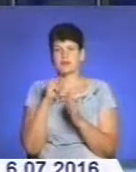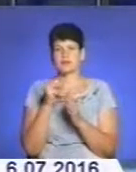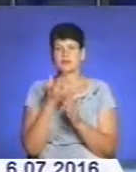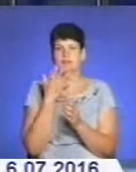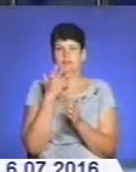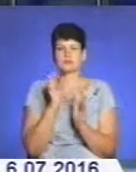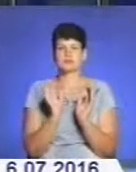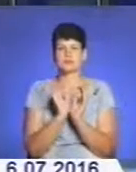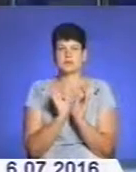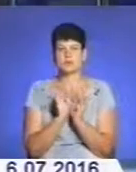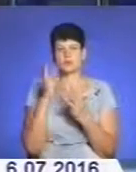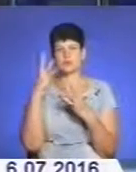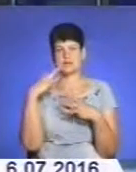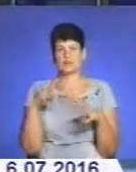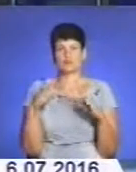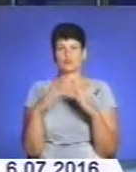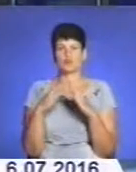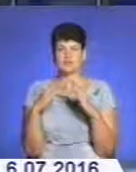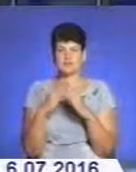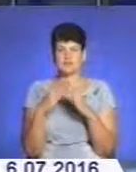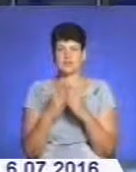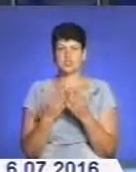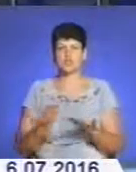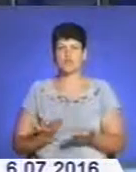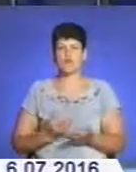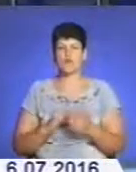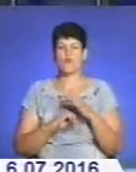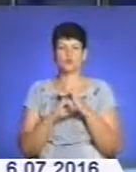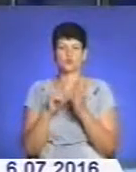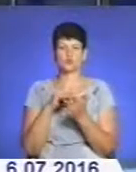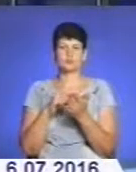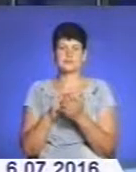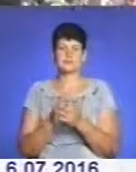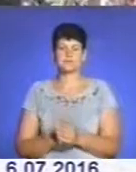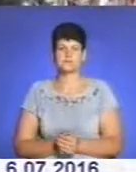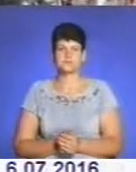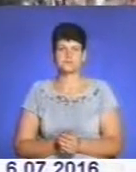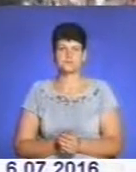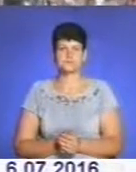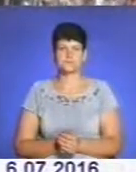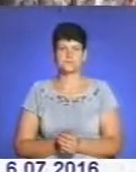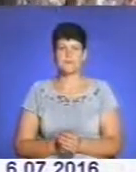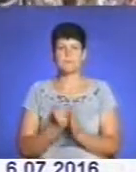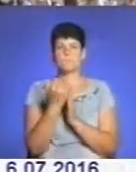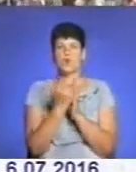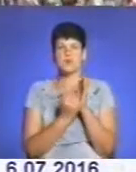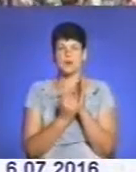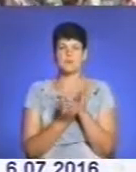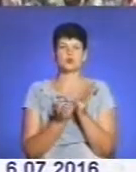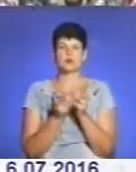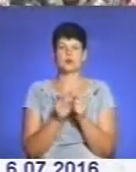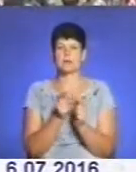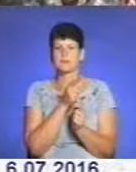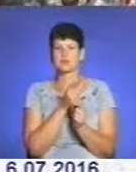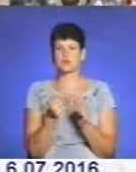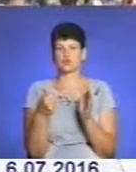термомодернізації будівель житлового фонду міста. Подробиці у сюжеті Любові Гадомської. Програма розрахована на період